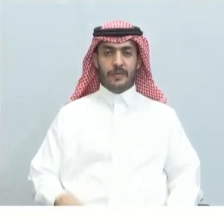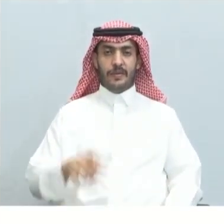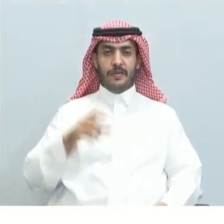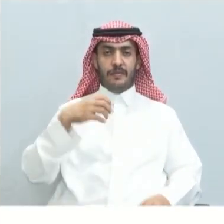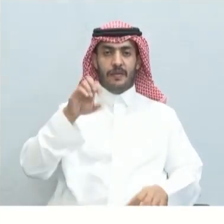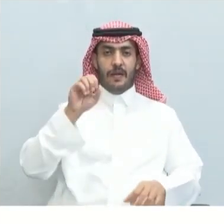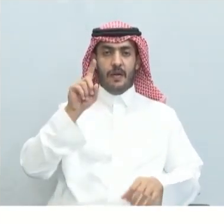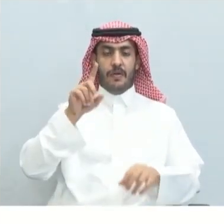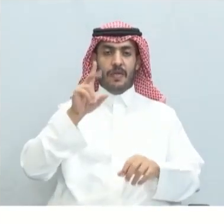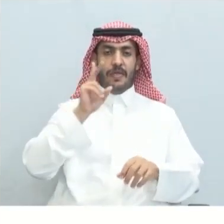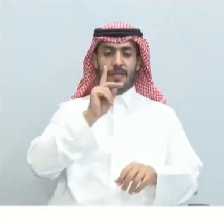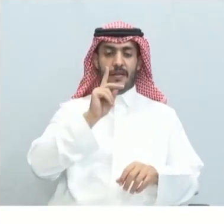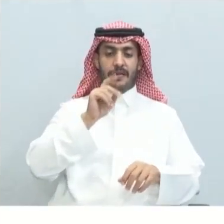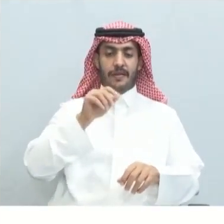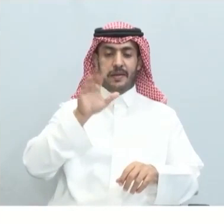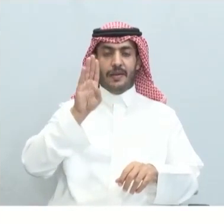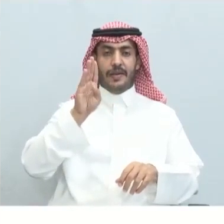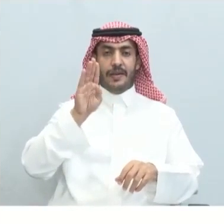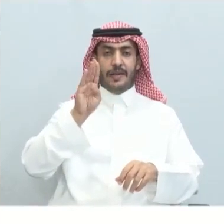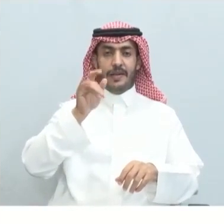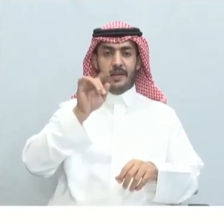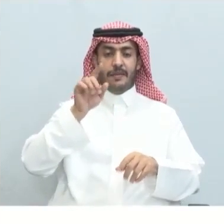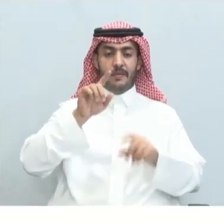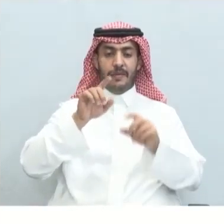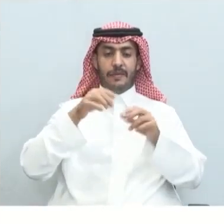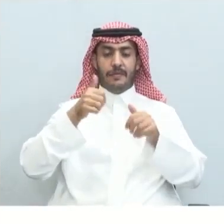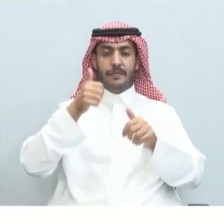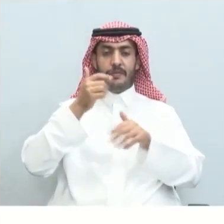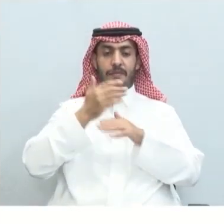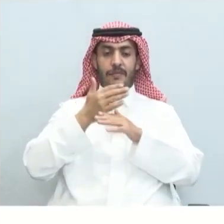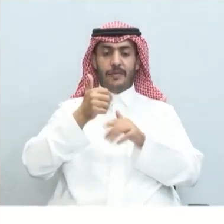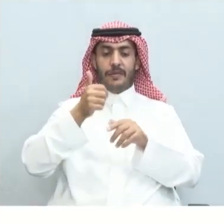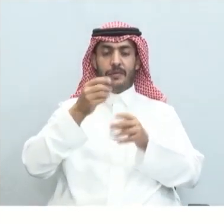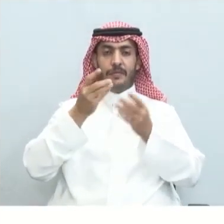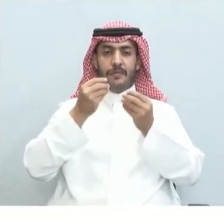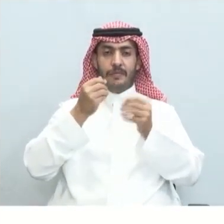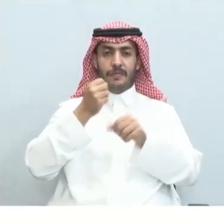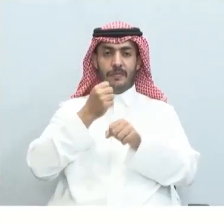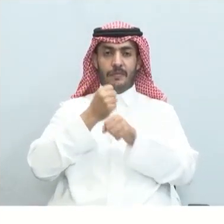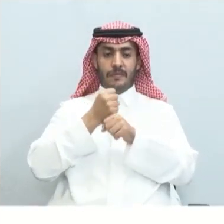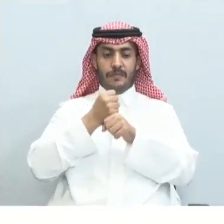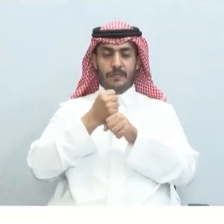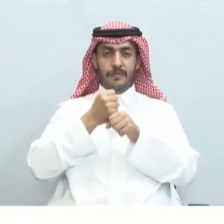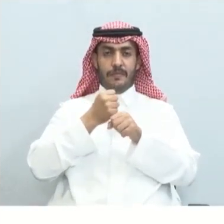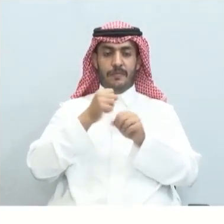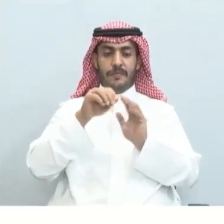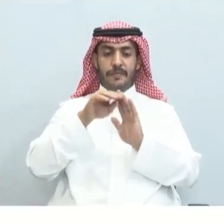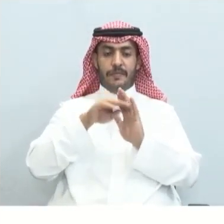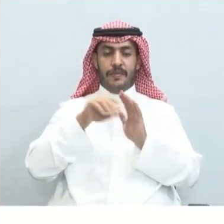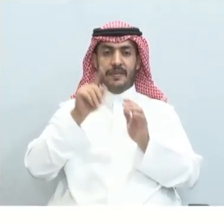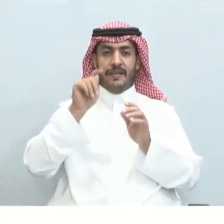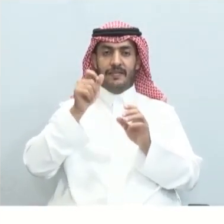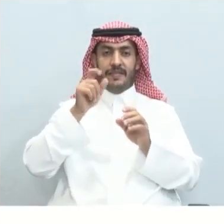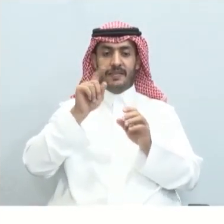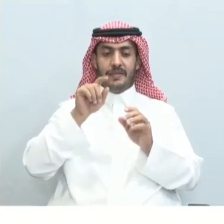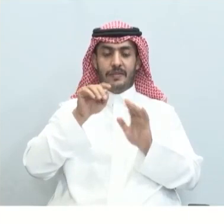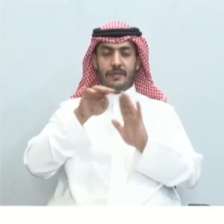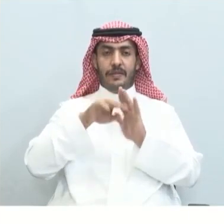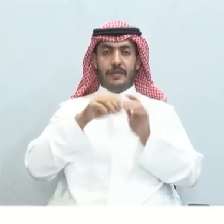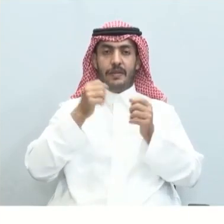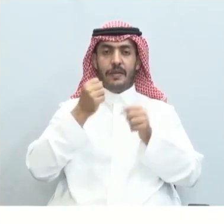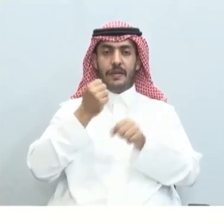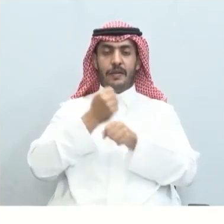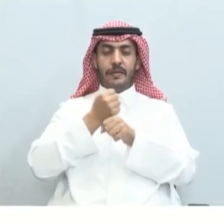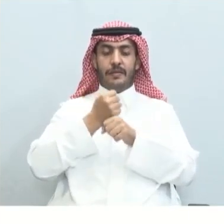الثاني فالكيمياء علم يهتم بدراسه الماده وتفاعلاتها اما الفيزياء فهو